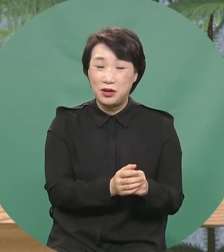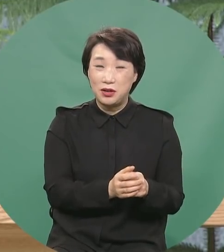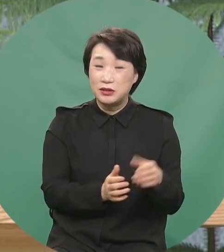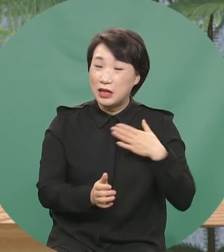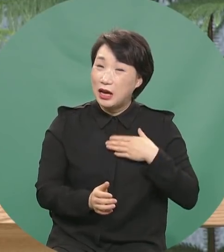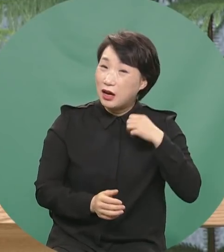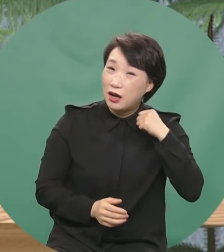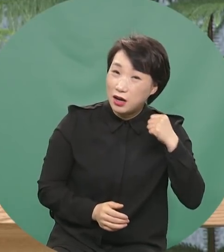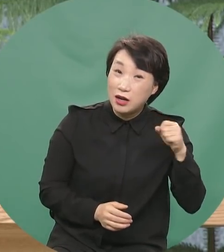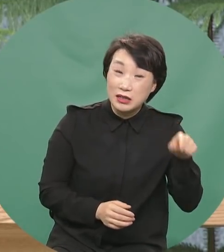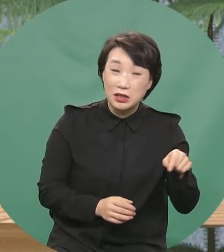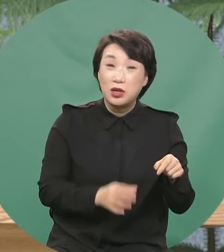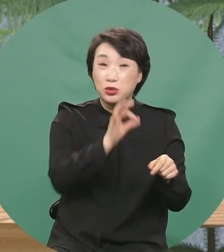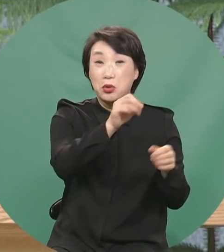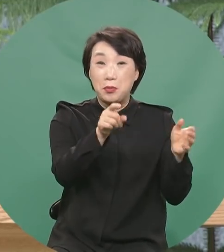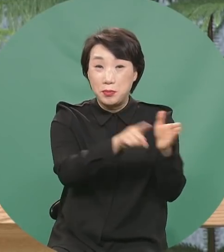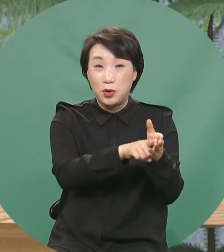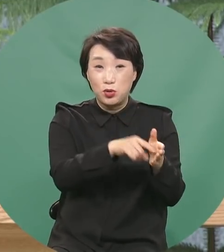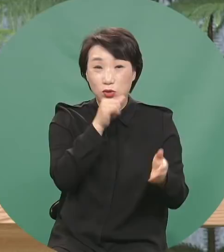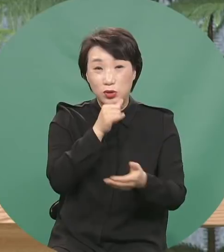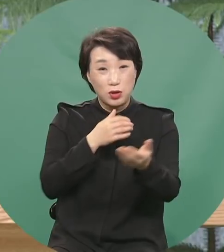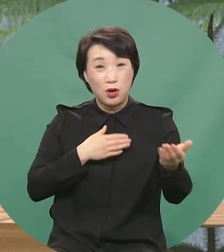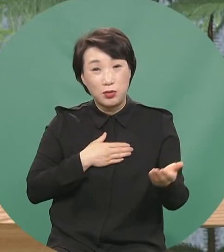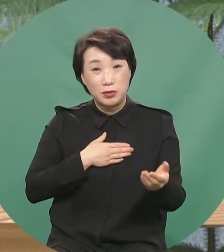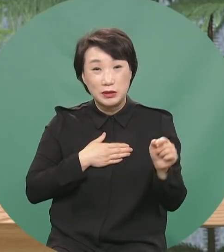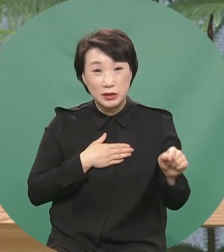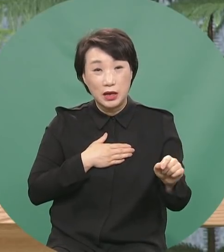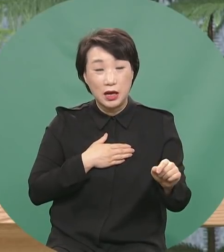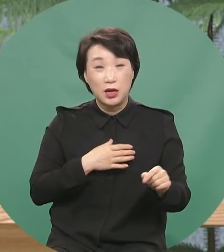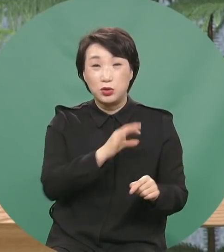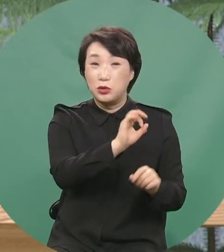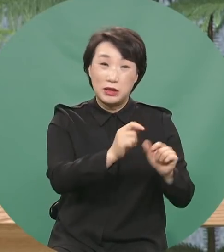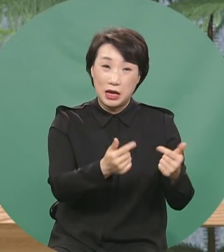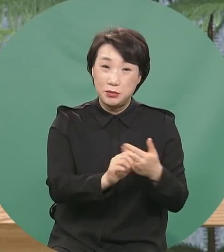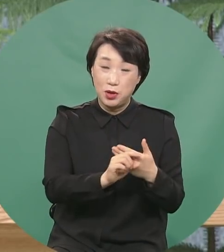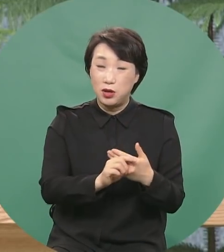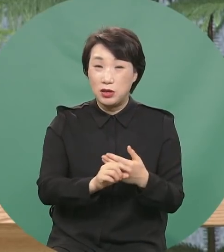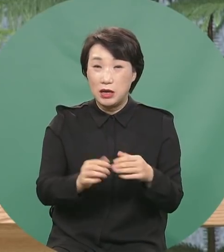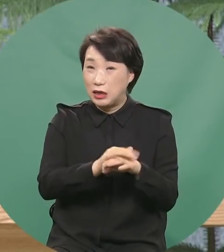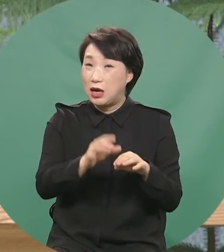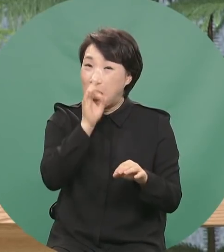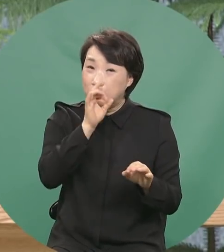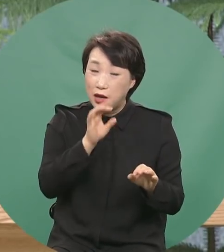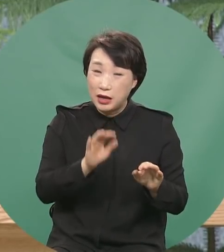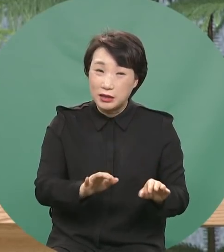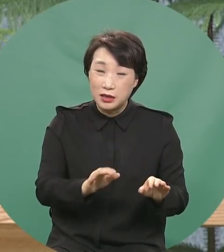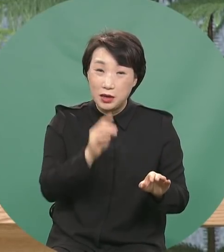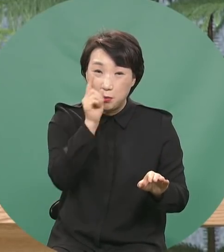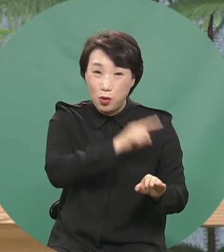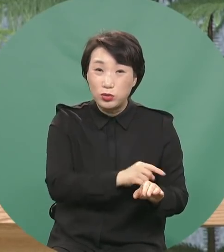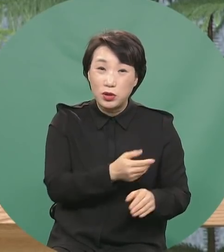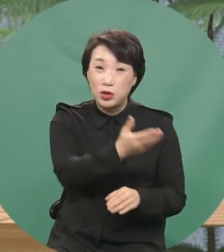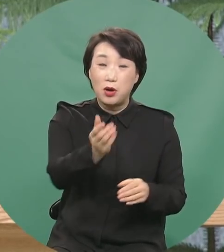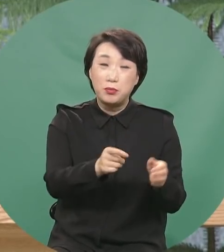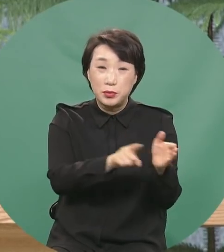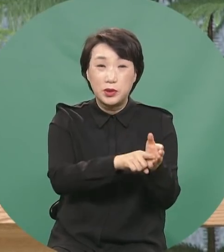휘말려 그것들을 의지하며 그것이 아니면 안 된다고는 이 못된 당신의 불신앙의 바벨탑을